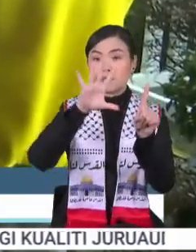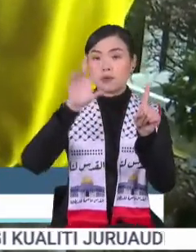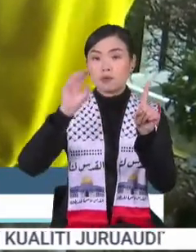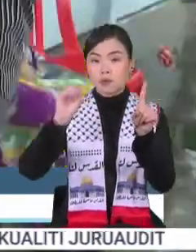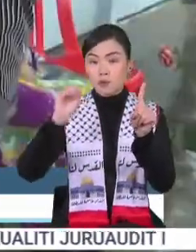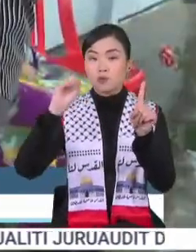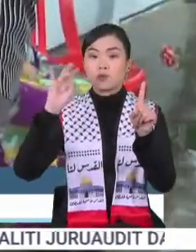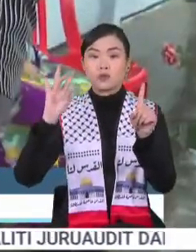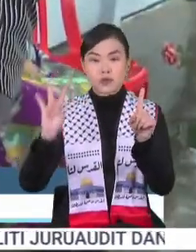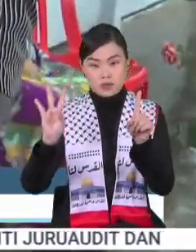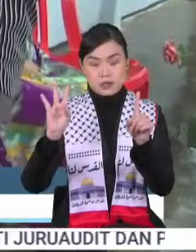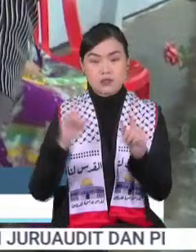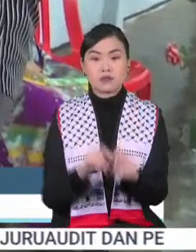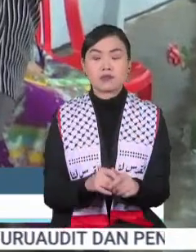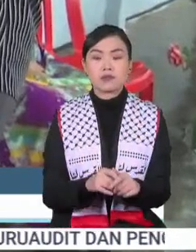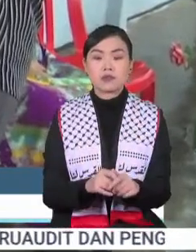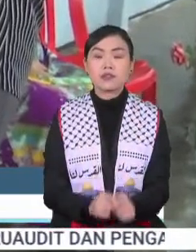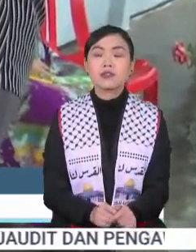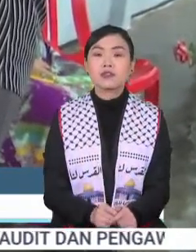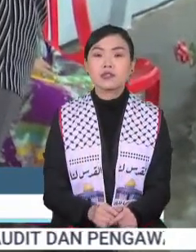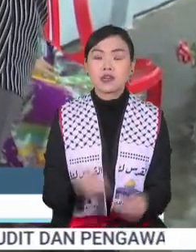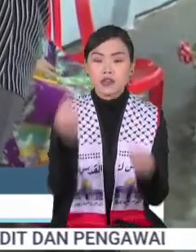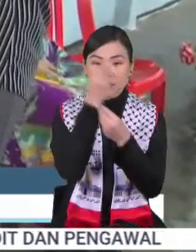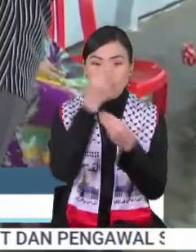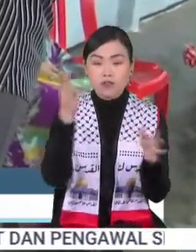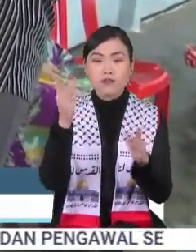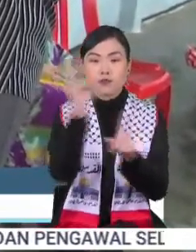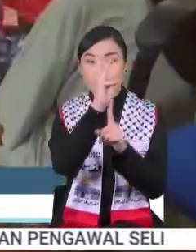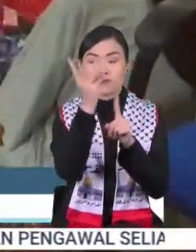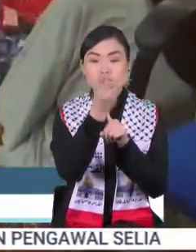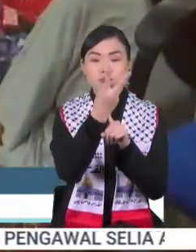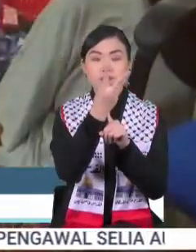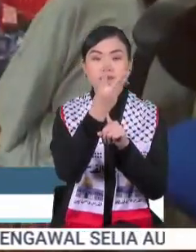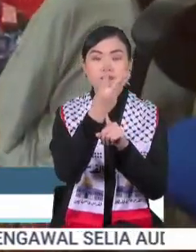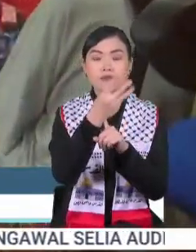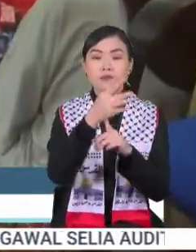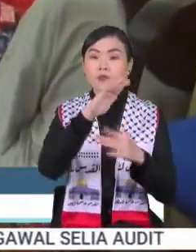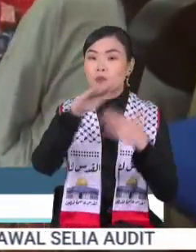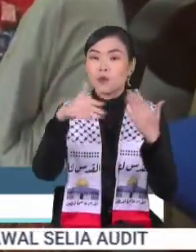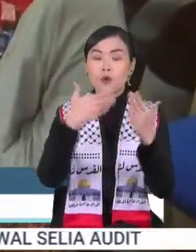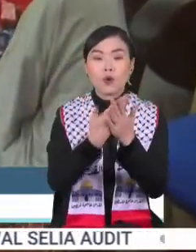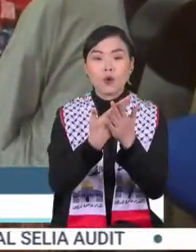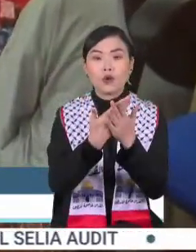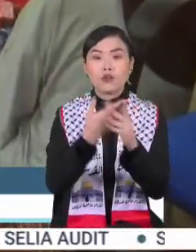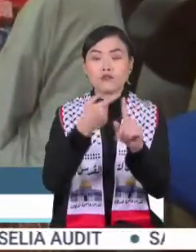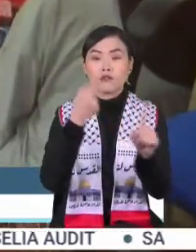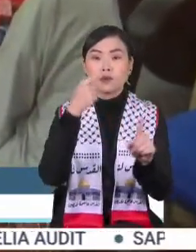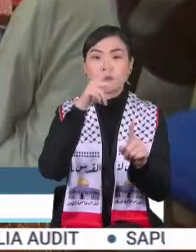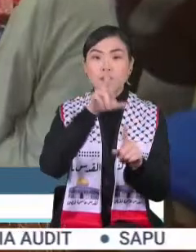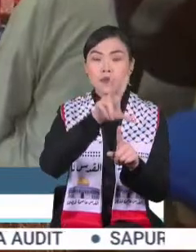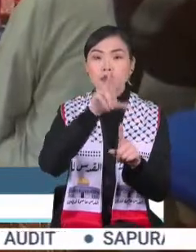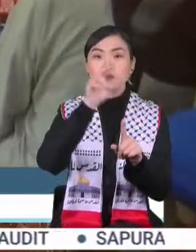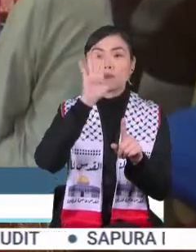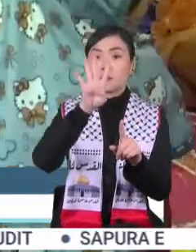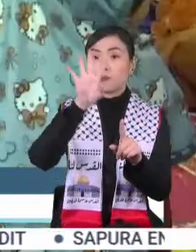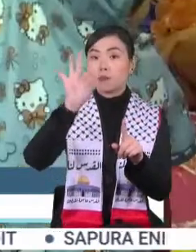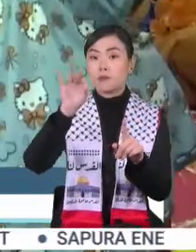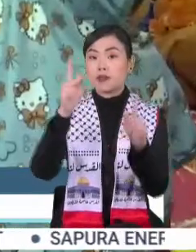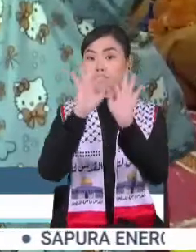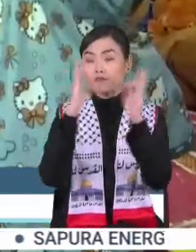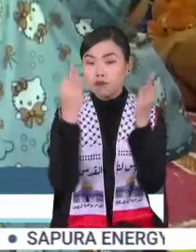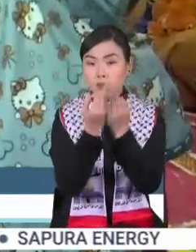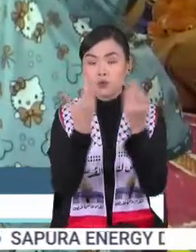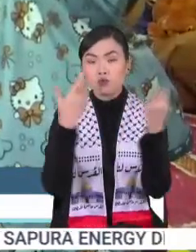orang dan menurut portal info bencana jabatan kebajikan masyarakat JKM semua mereka daripada 349 keluarga